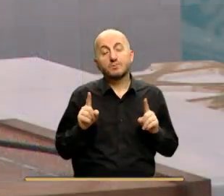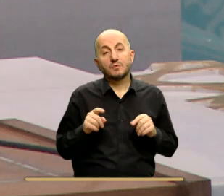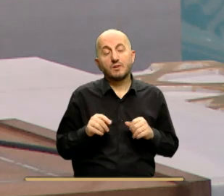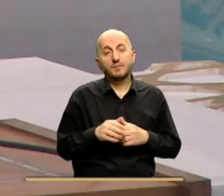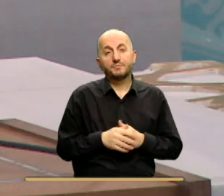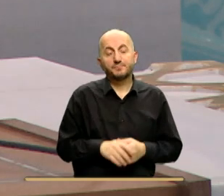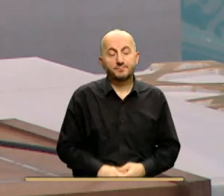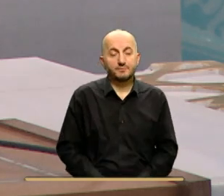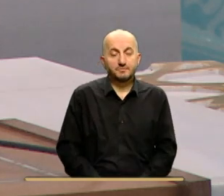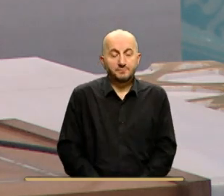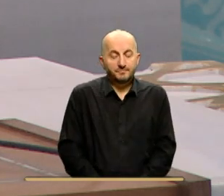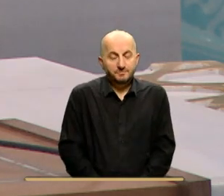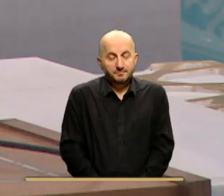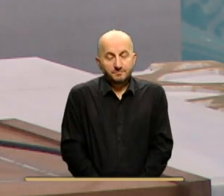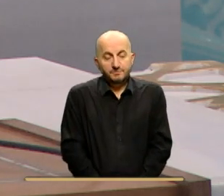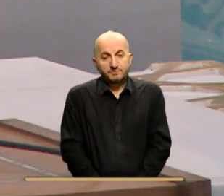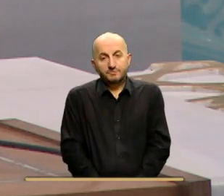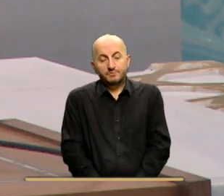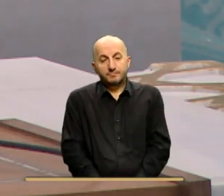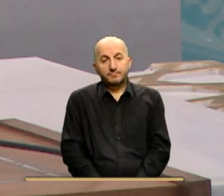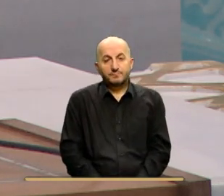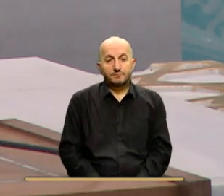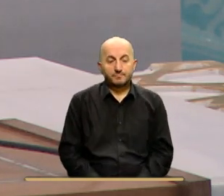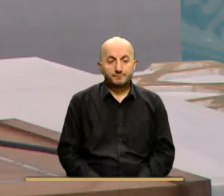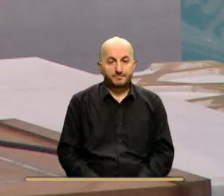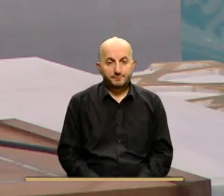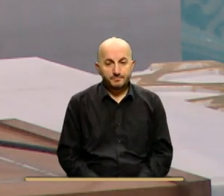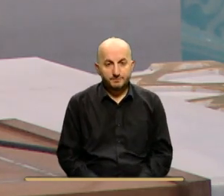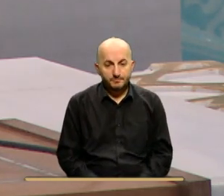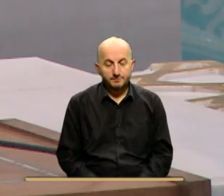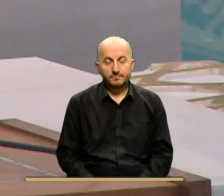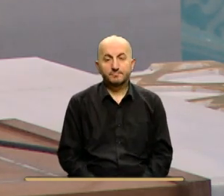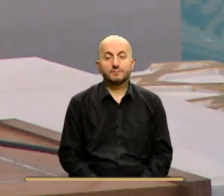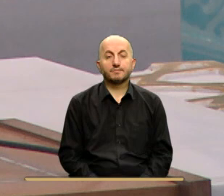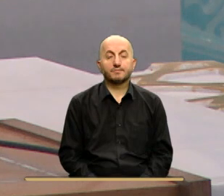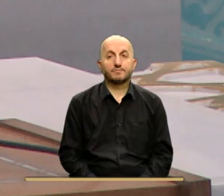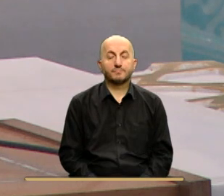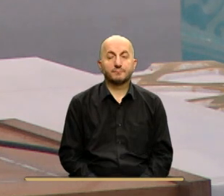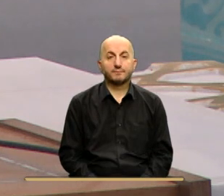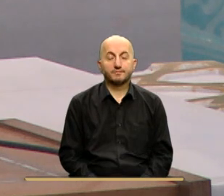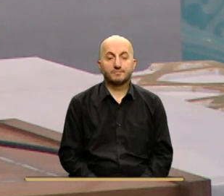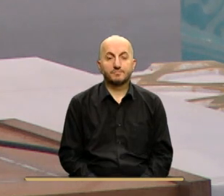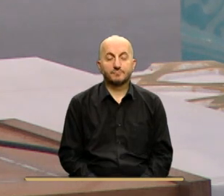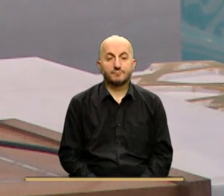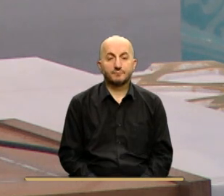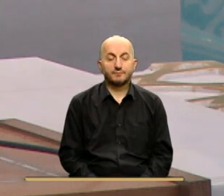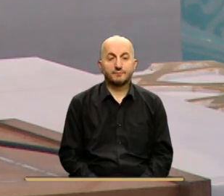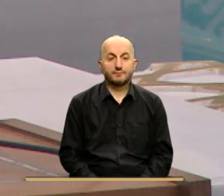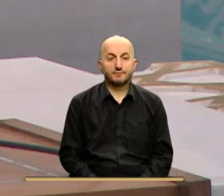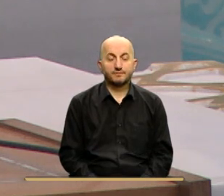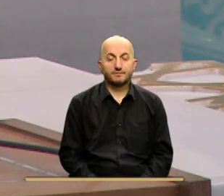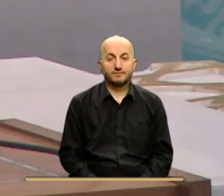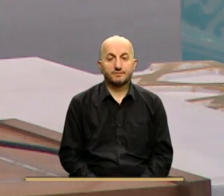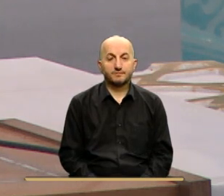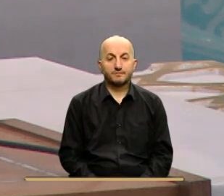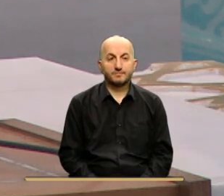Estağfirullah. Ya eyyühellezine amenüstecibu lillahi velirrasuli. اِذَا دَعَاكُمْ لِمَا يُحْيِيكُمْ